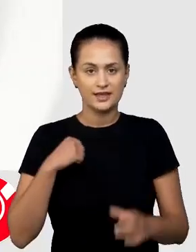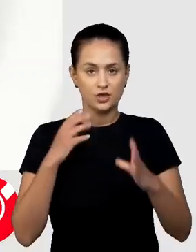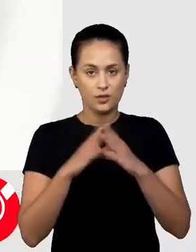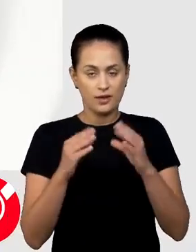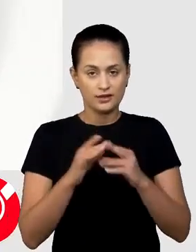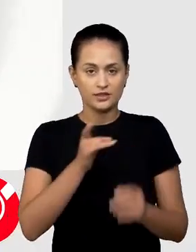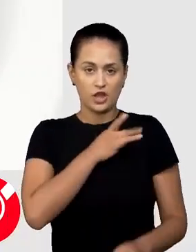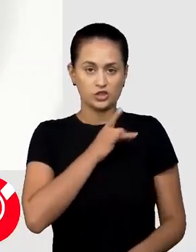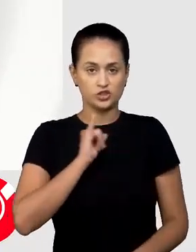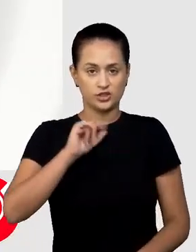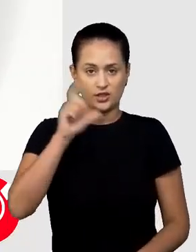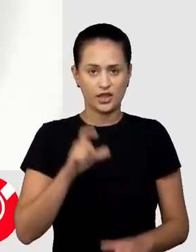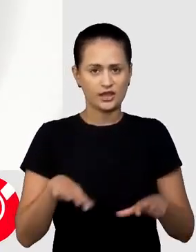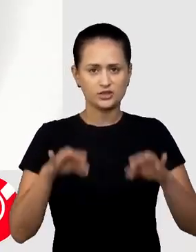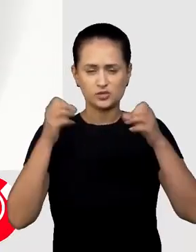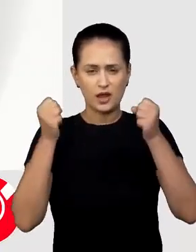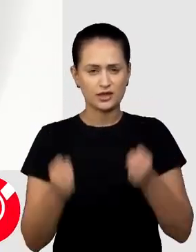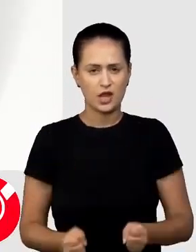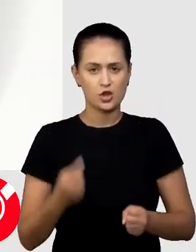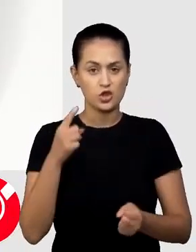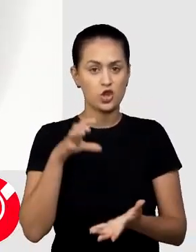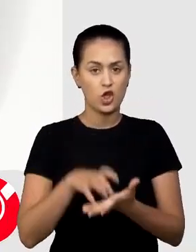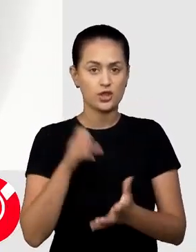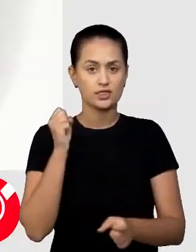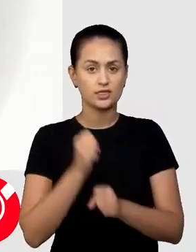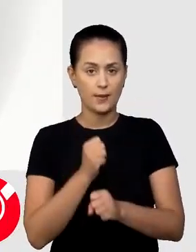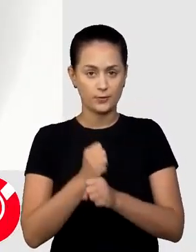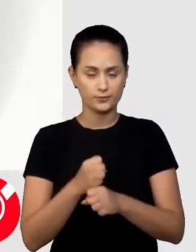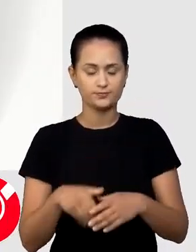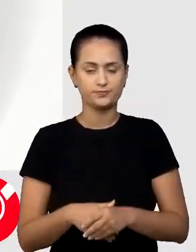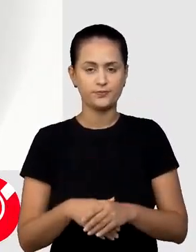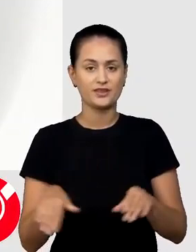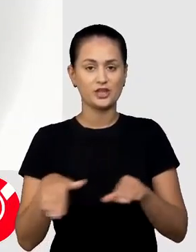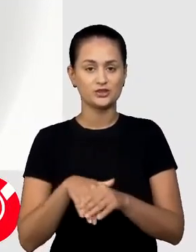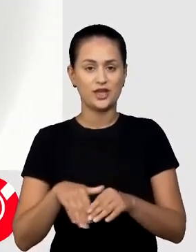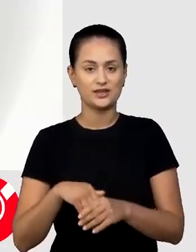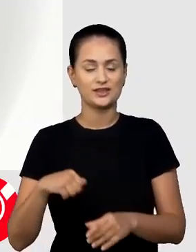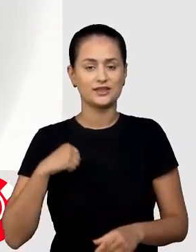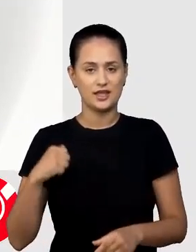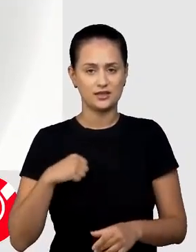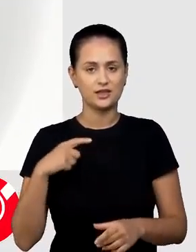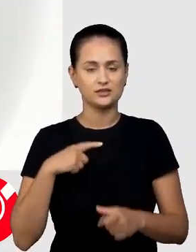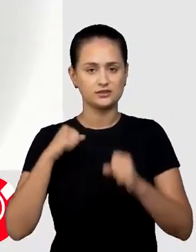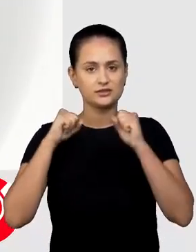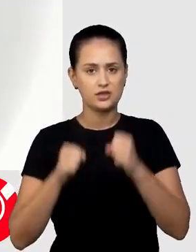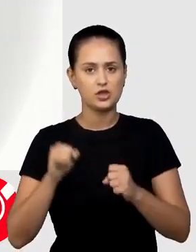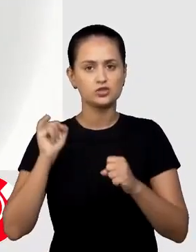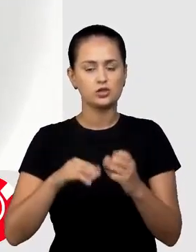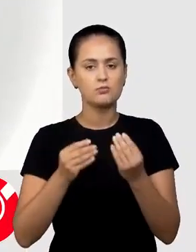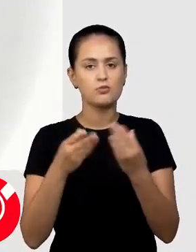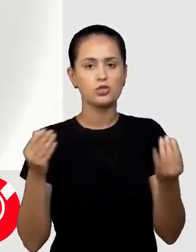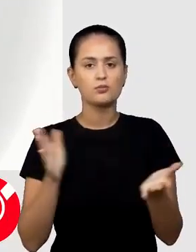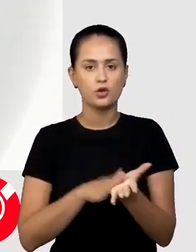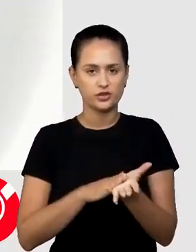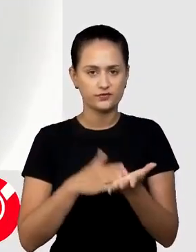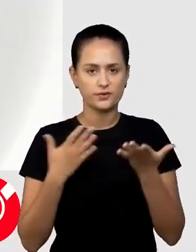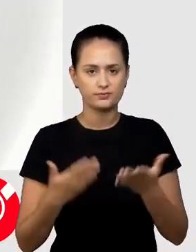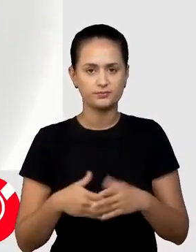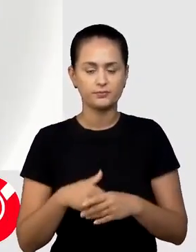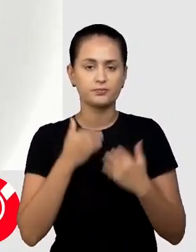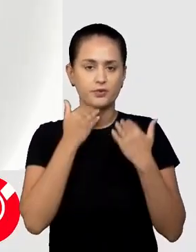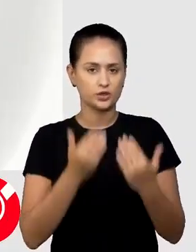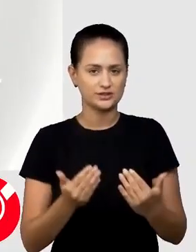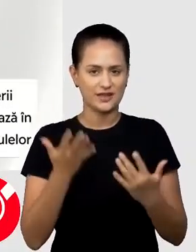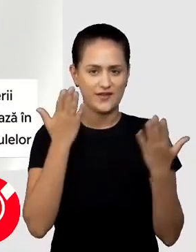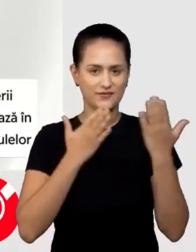Tinerii români, greci și italieni își găsesc cel mai greu un loc de muncă, arată datele Eurostat. Intrarea tinerilor pe piața muncii este complexă și